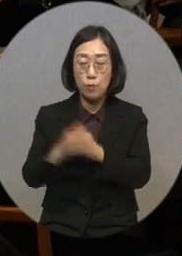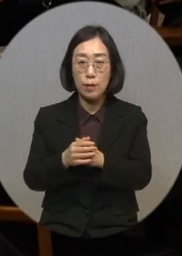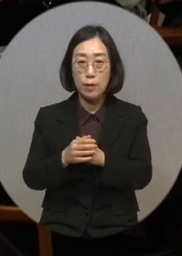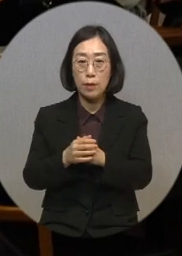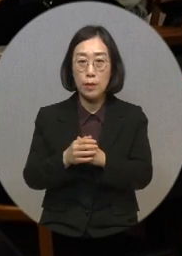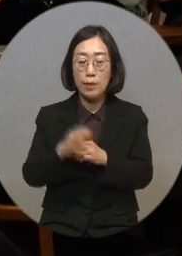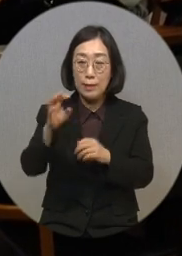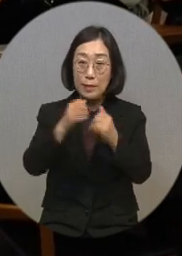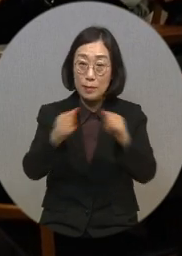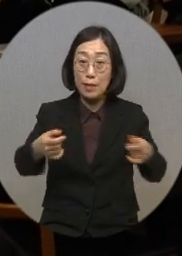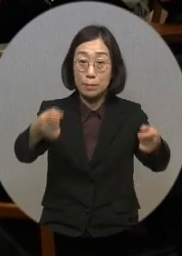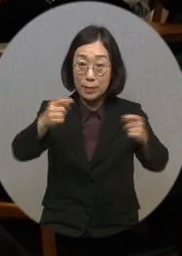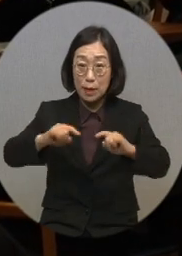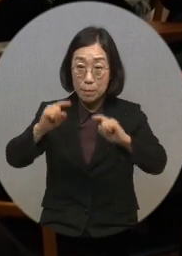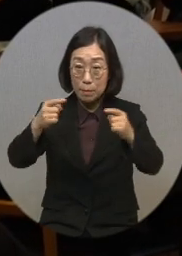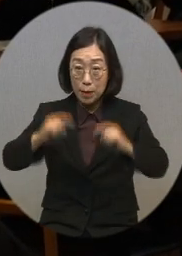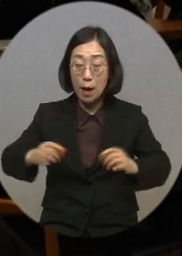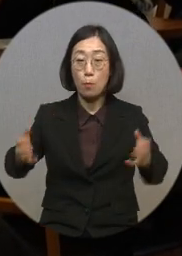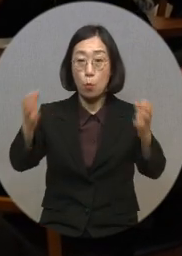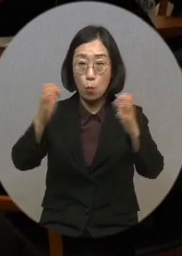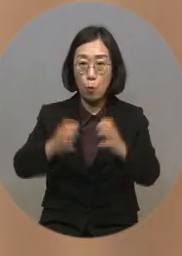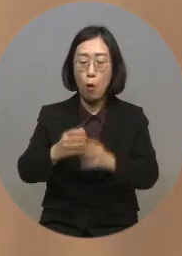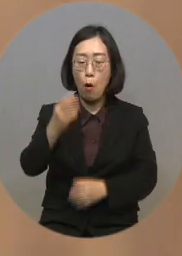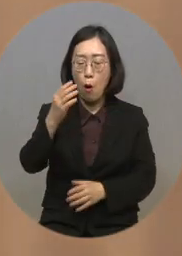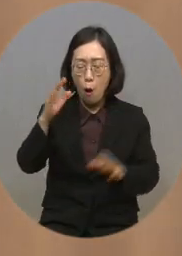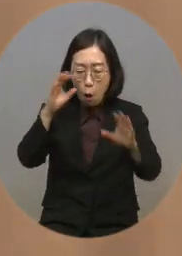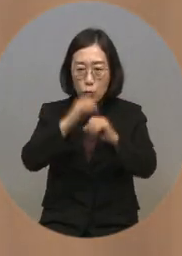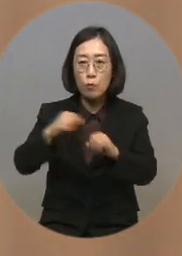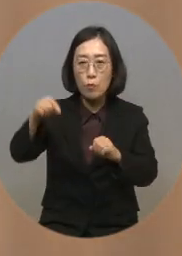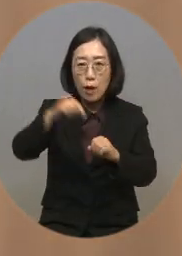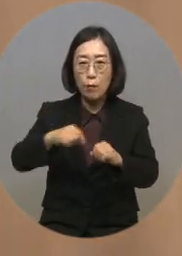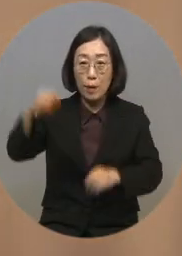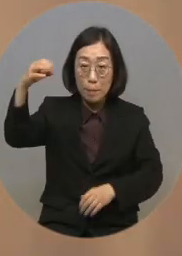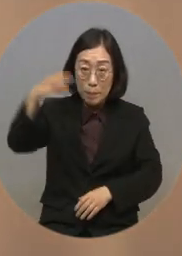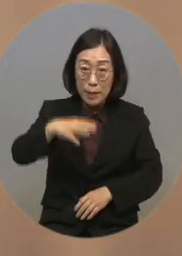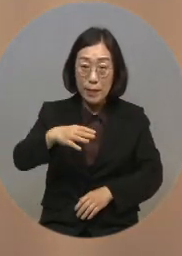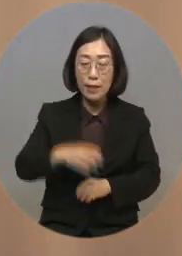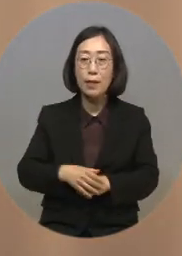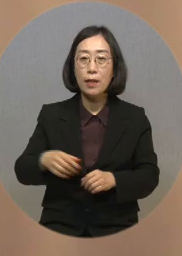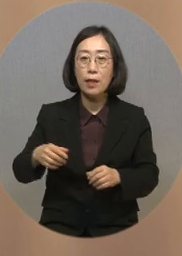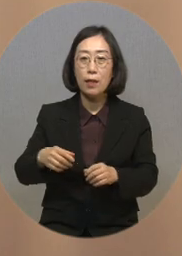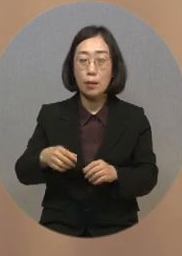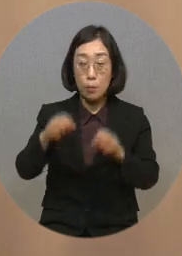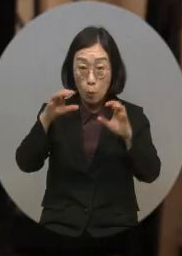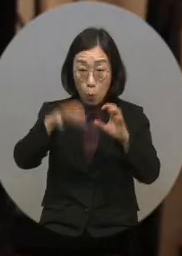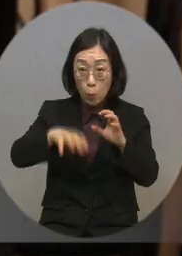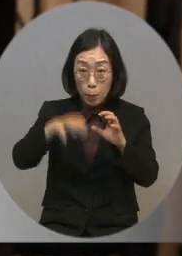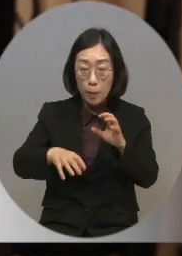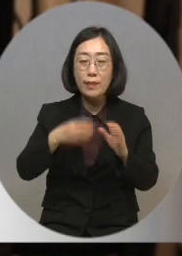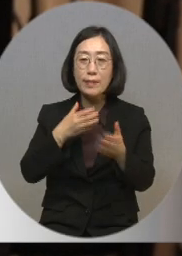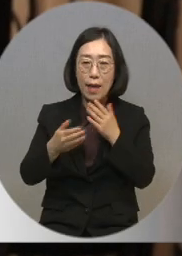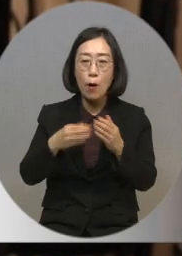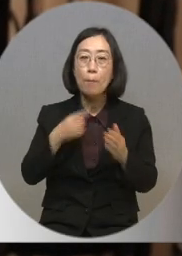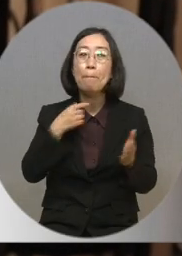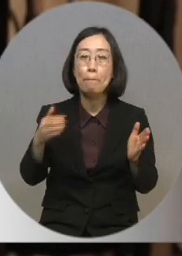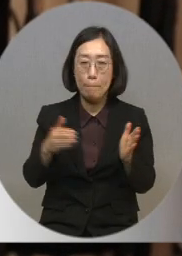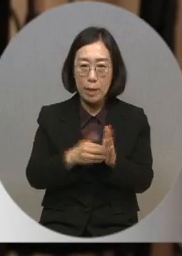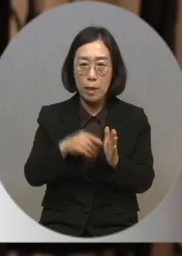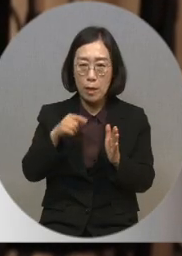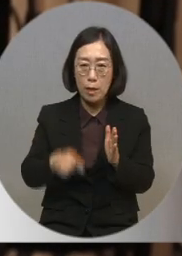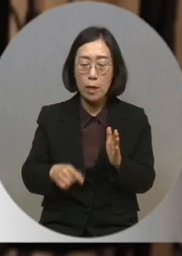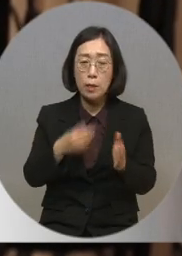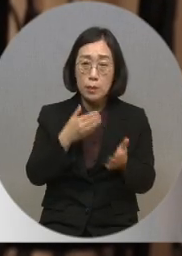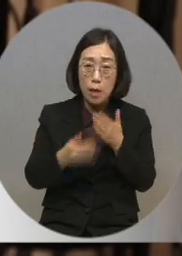40여 명의 참가자들이 어둠 속의 빛 협동조합을 찾아 장애인의 삶을 이해하는 시간을 가졌습니다. 직접 막 체험해보는